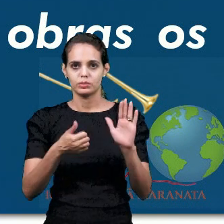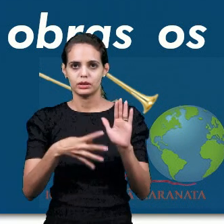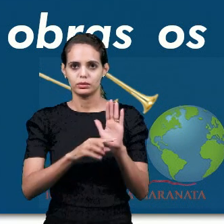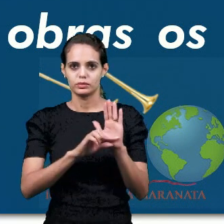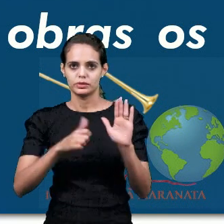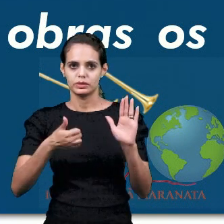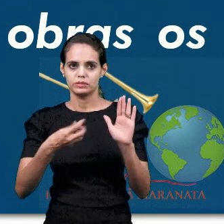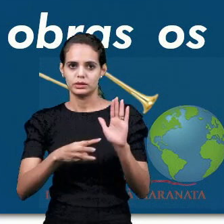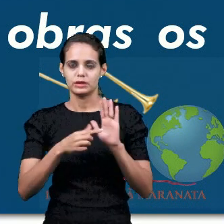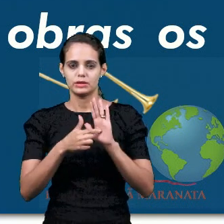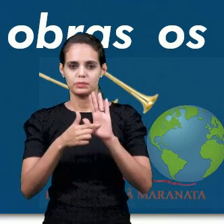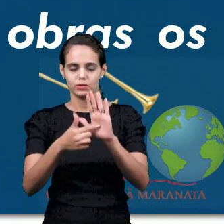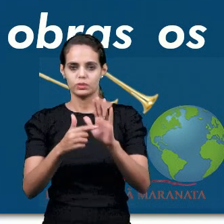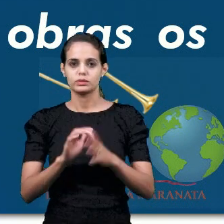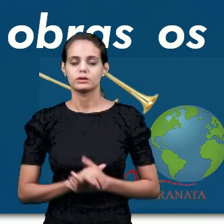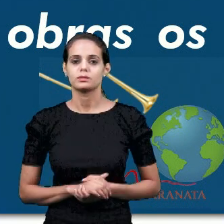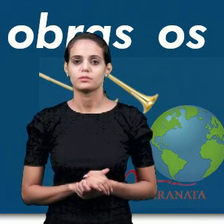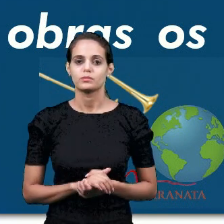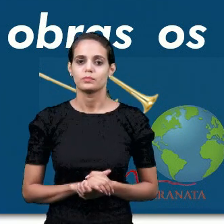disait, écris,